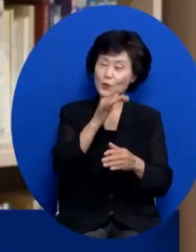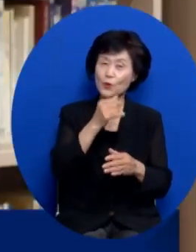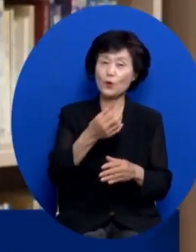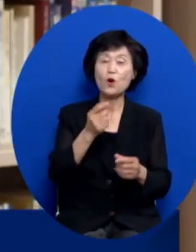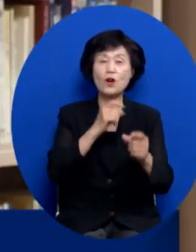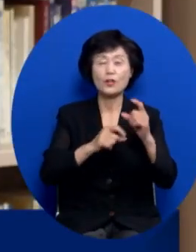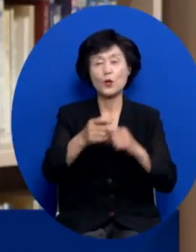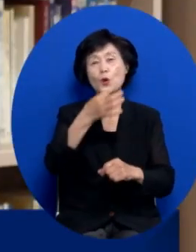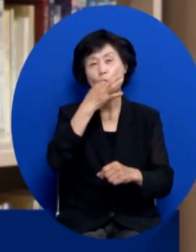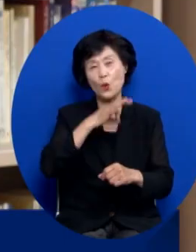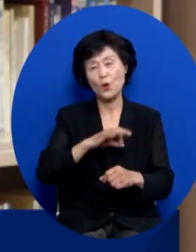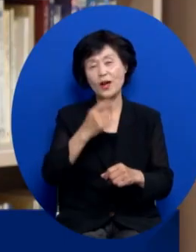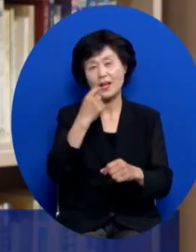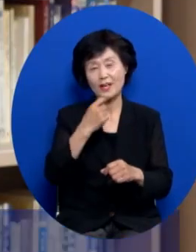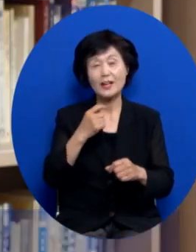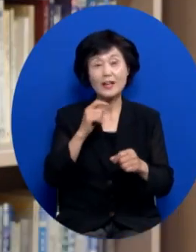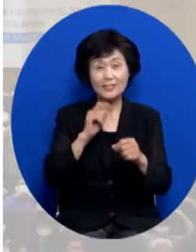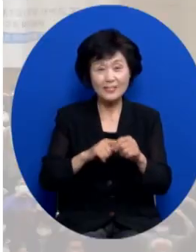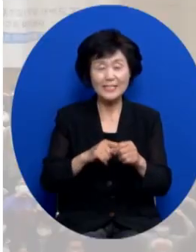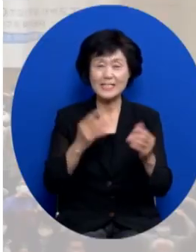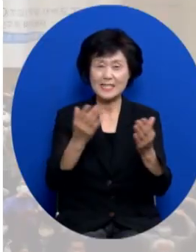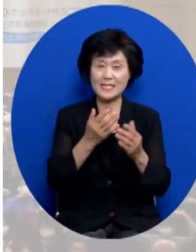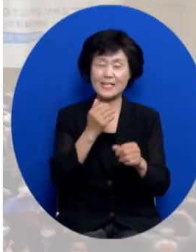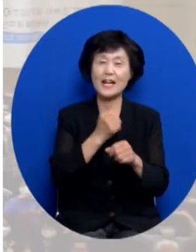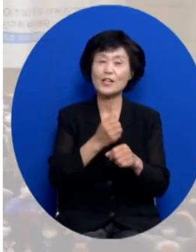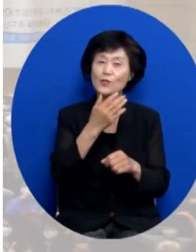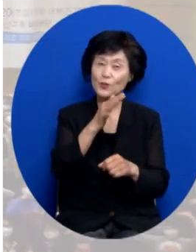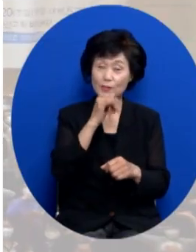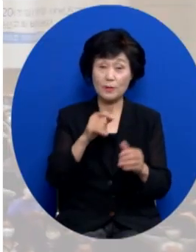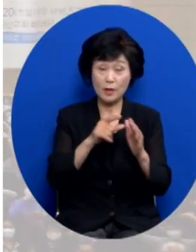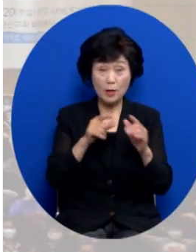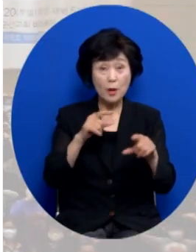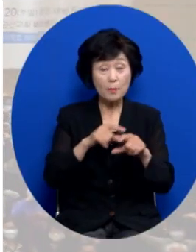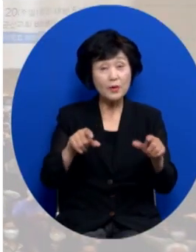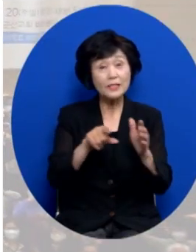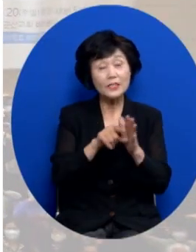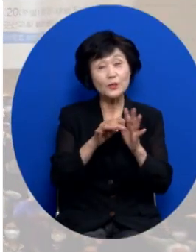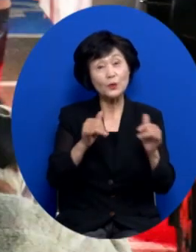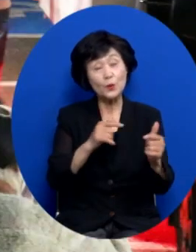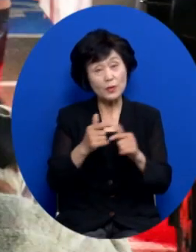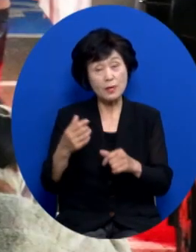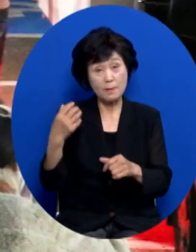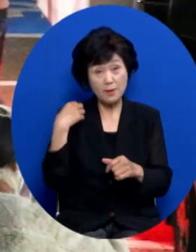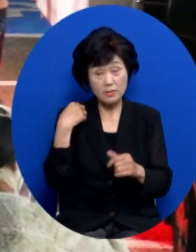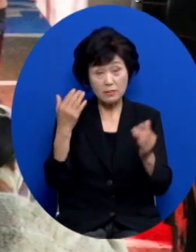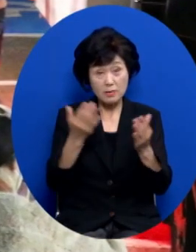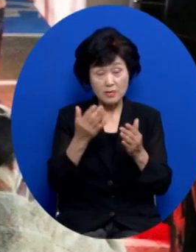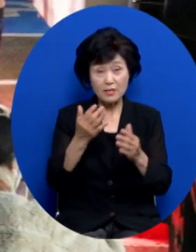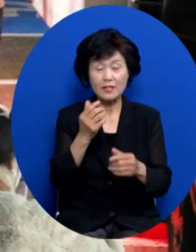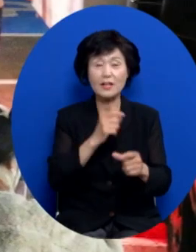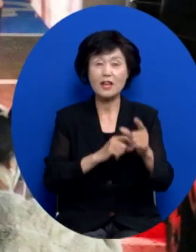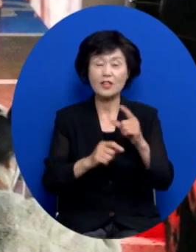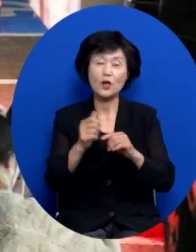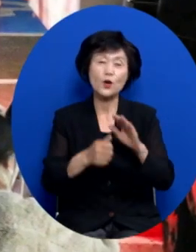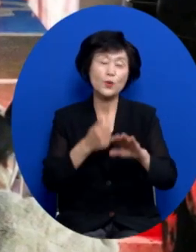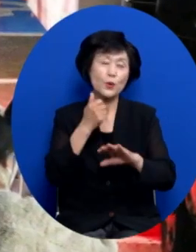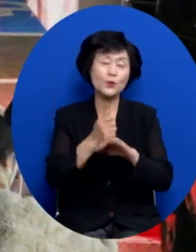효과적이고 폭발적인 사역을 할 수 있습니다. 평신도들은 맡은 사역이 성과를 내도록 다양한 아이디어를